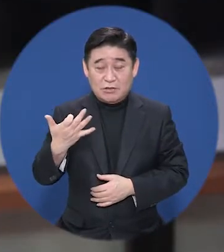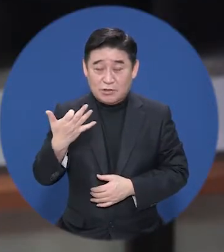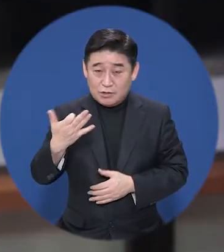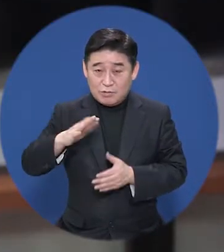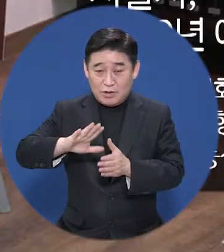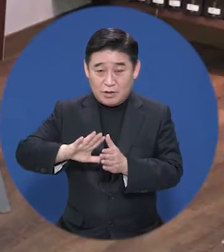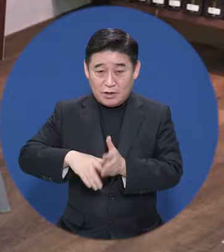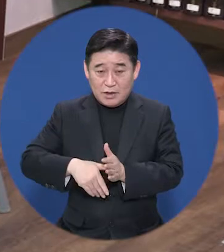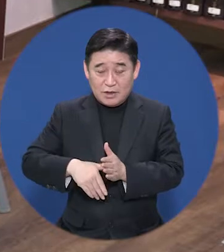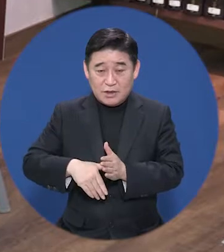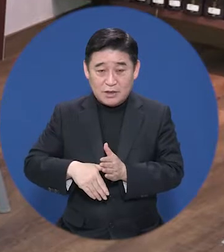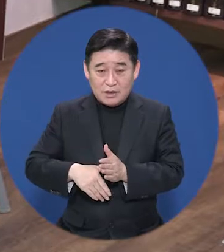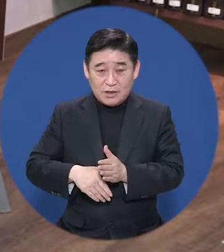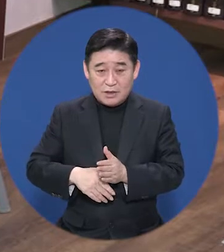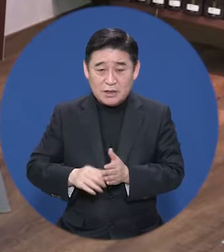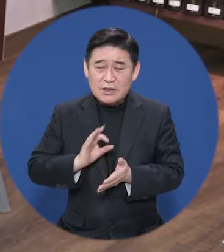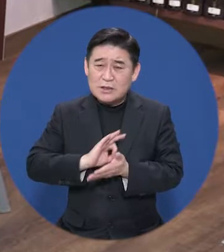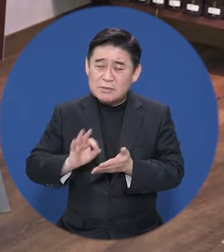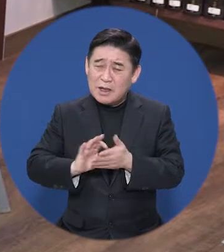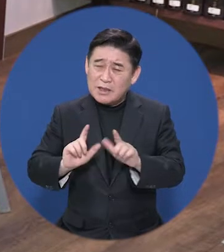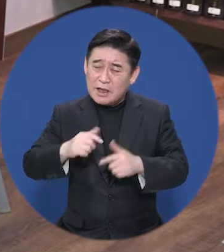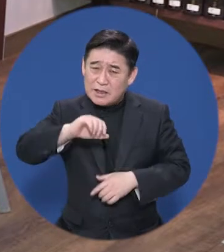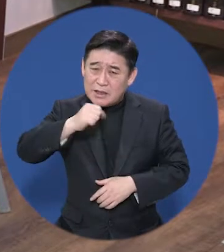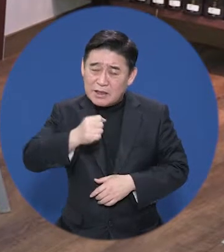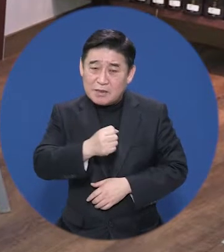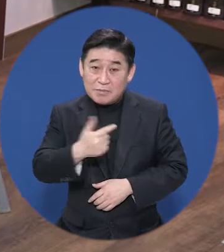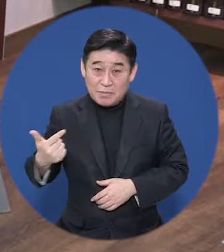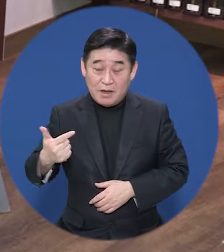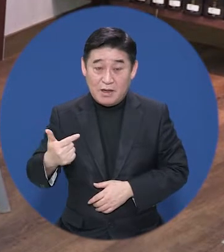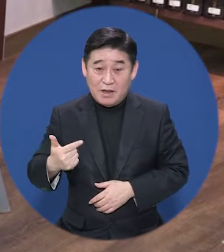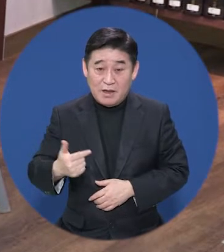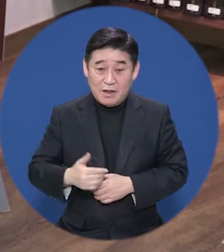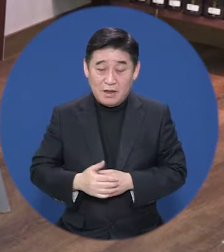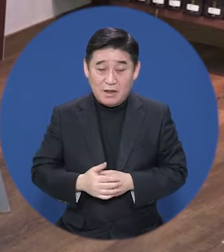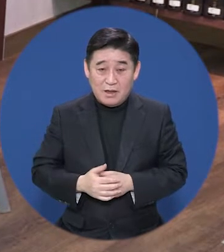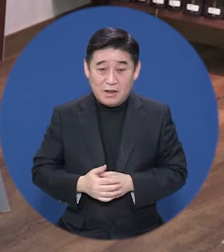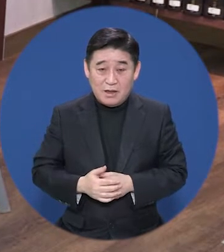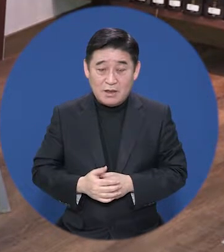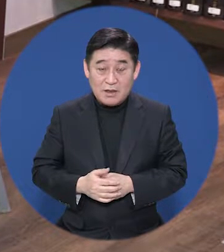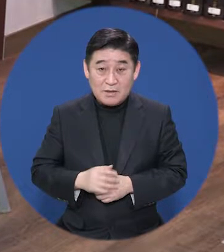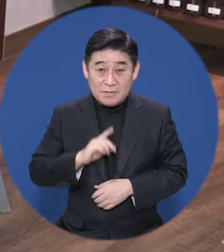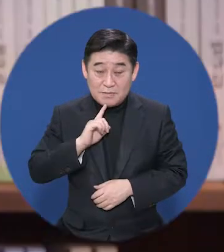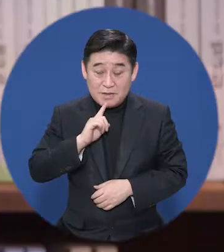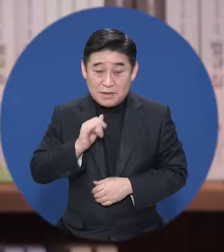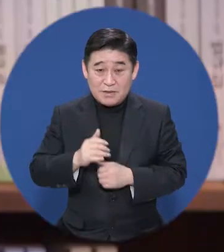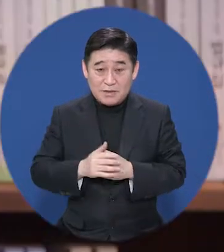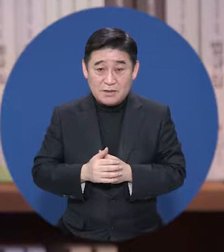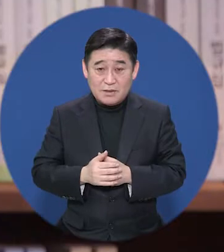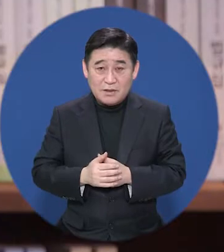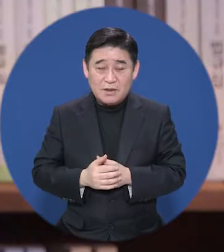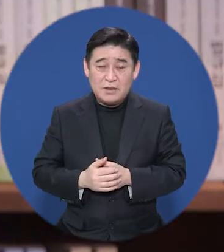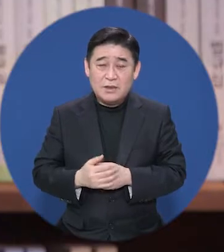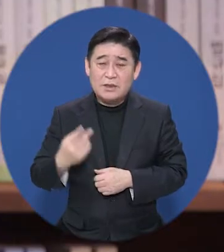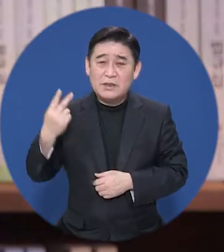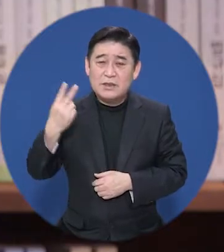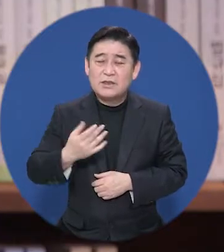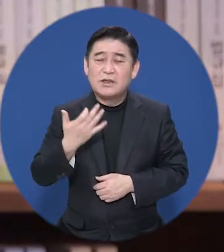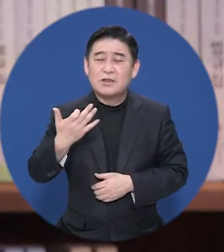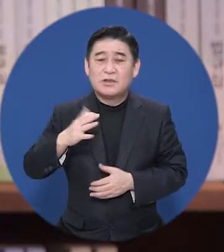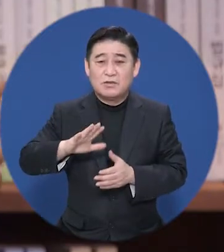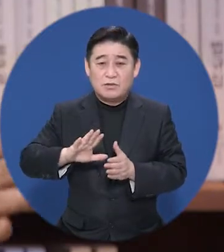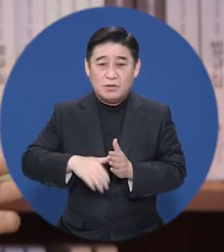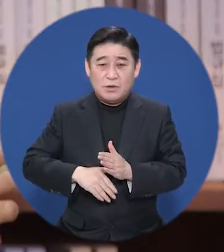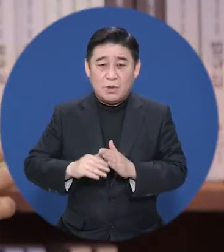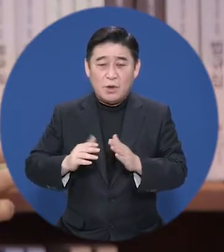네. 경우에는 네. 네. 보니까 미집행 예산이 상당히 많았다. 라는 네. 이제 지적이 있었어요. 네. 네. 전년도에